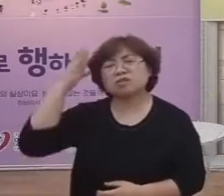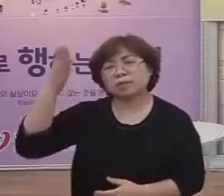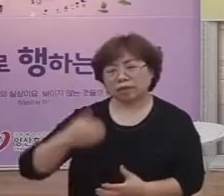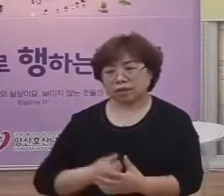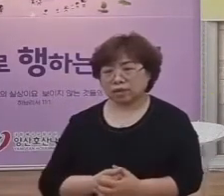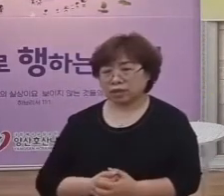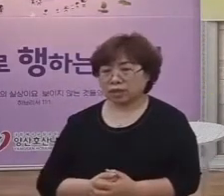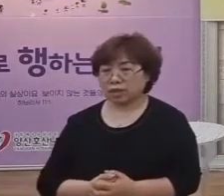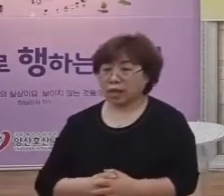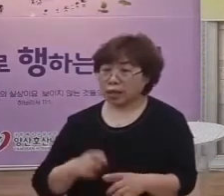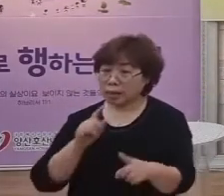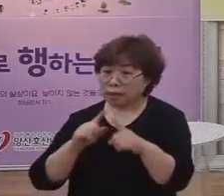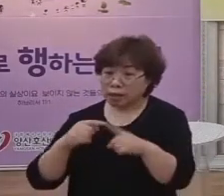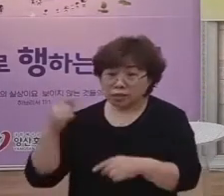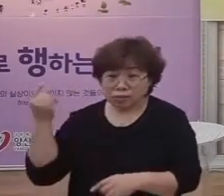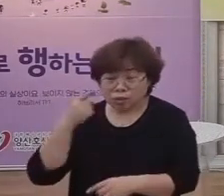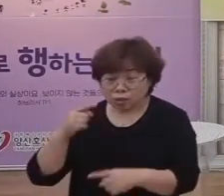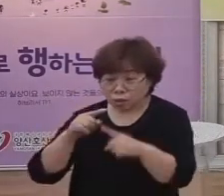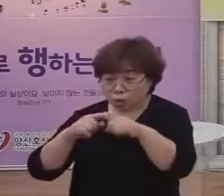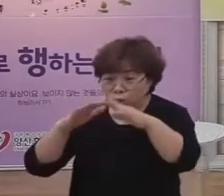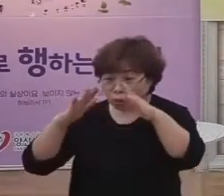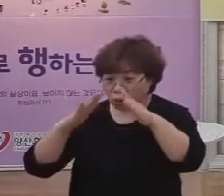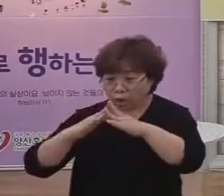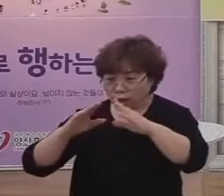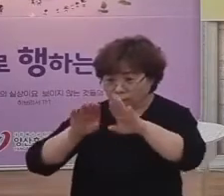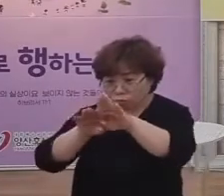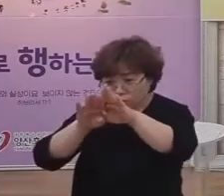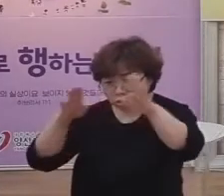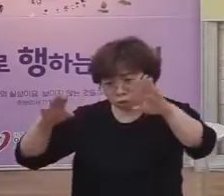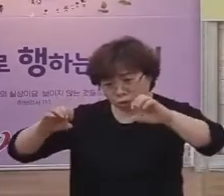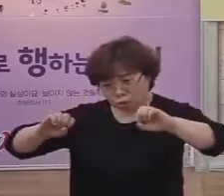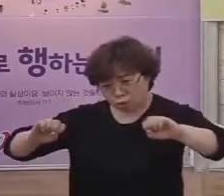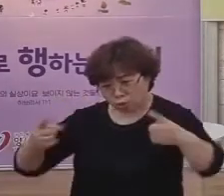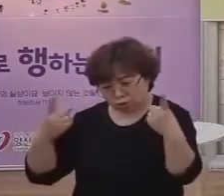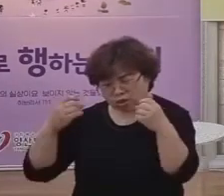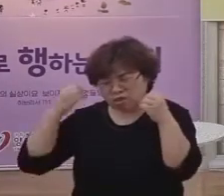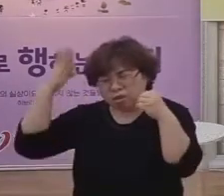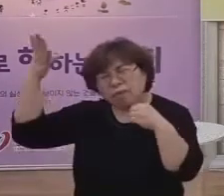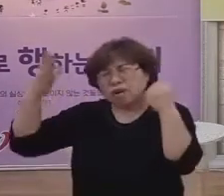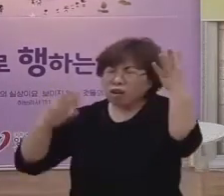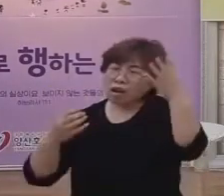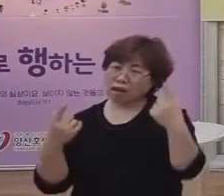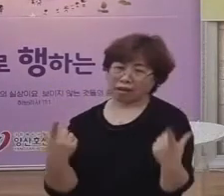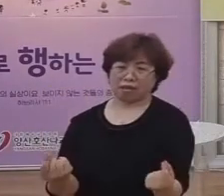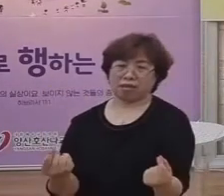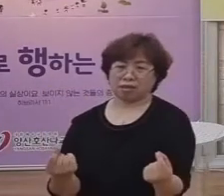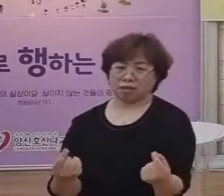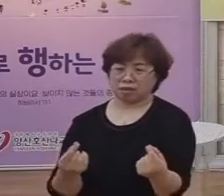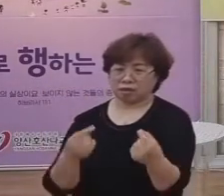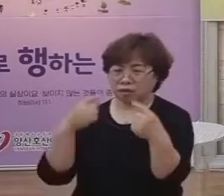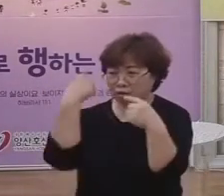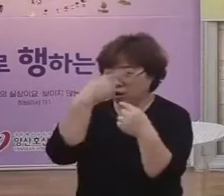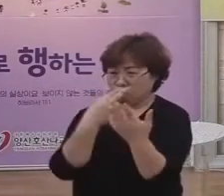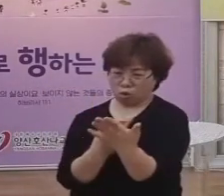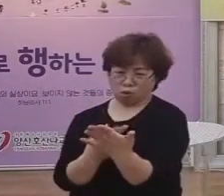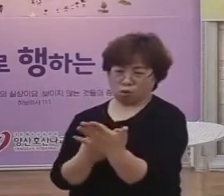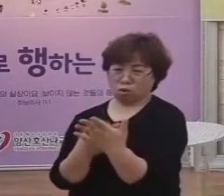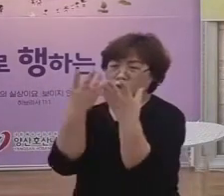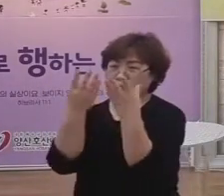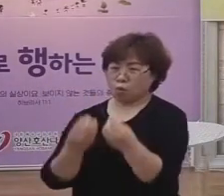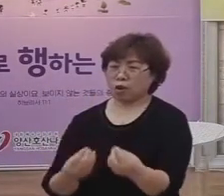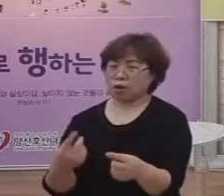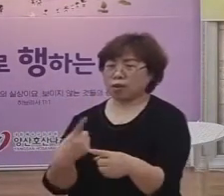우리 말씀을 듣고 가서 교회 문 딱 열고 잊어버린 거하고 똑같은 지금 원리를, 거울 예화를 말하고 있다는 거예요.